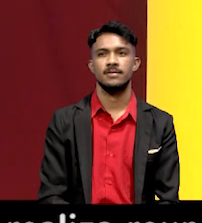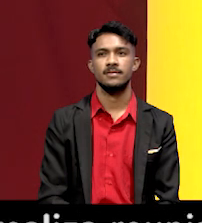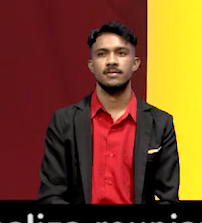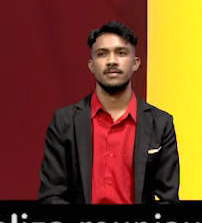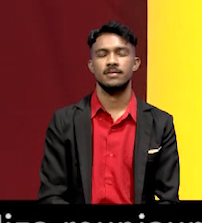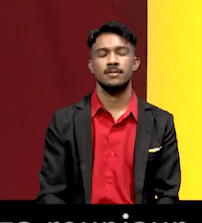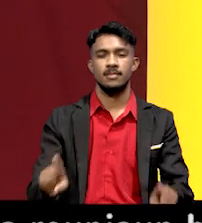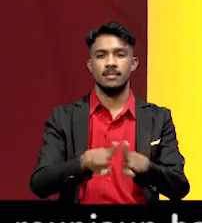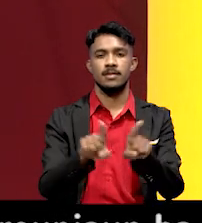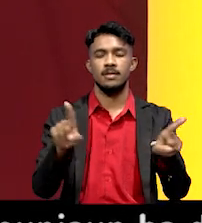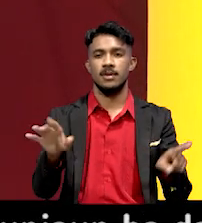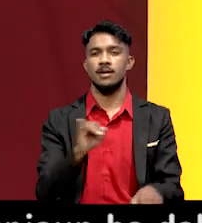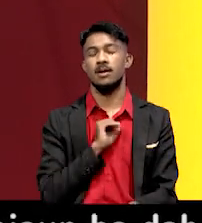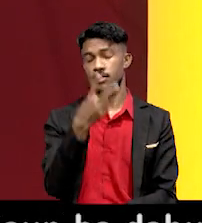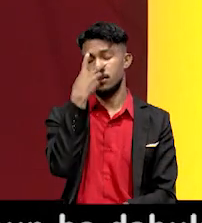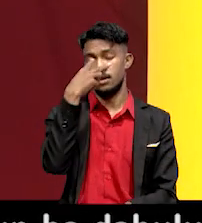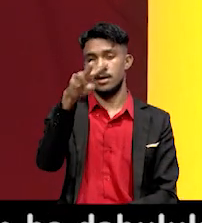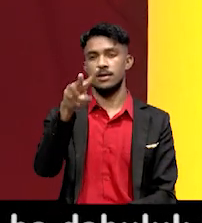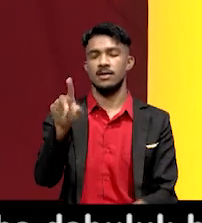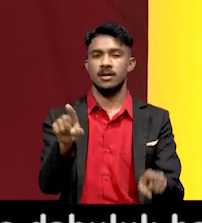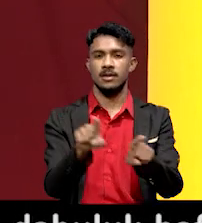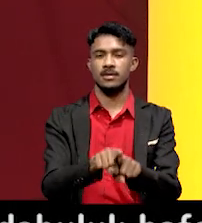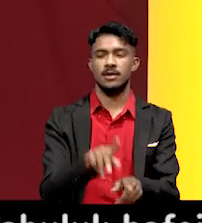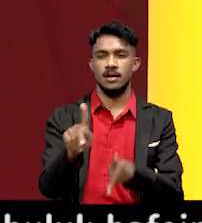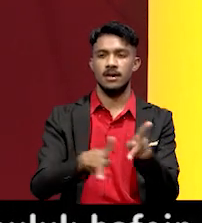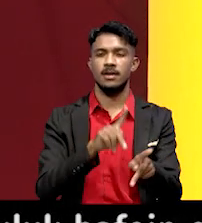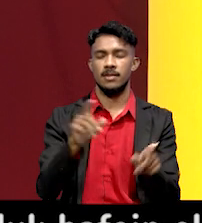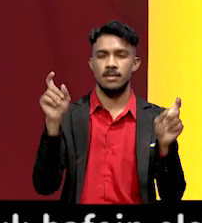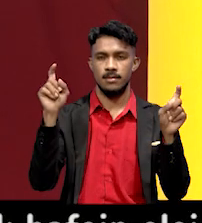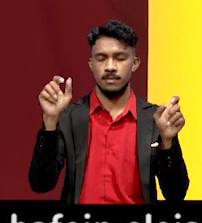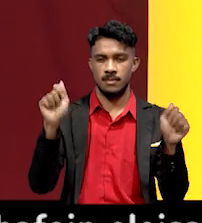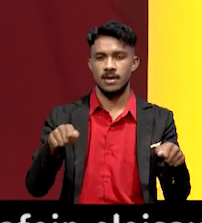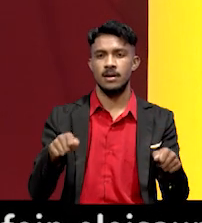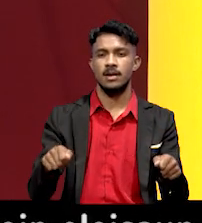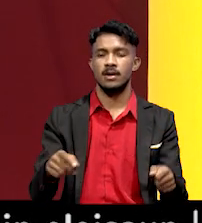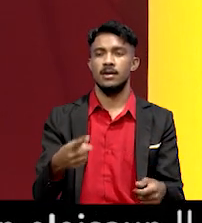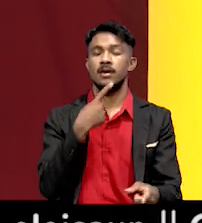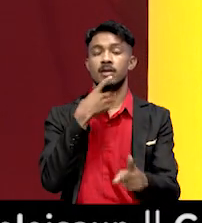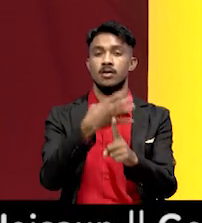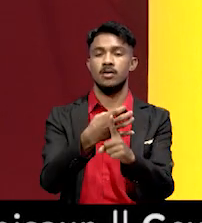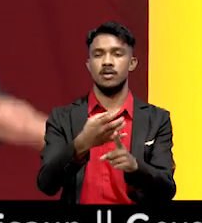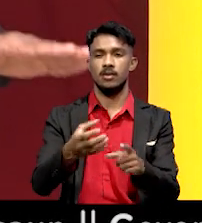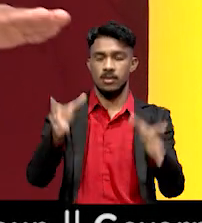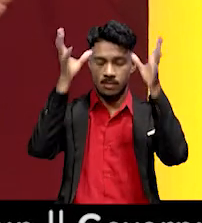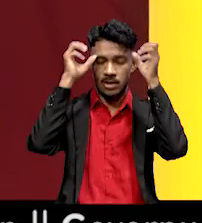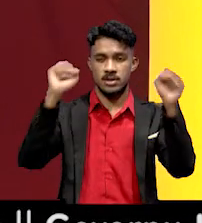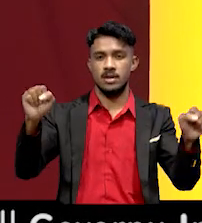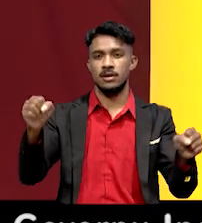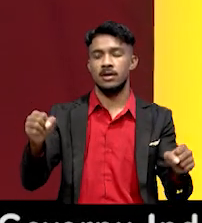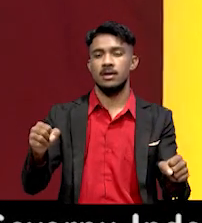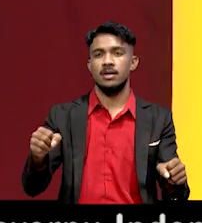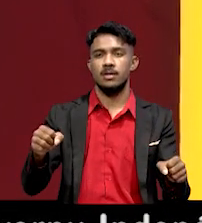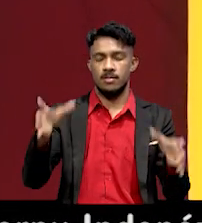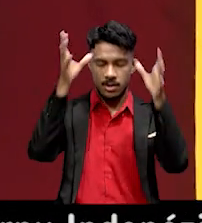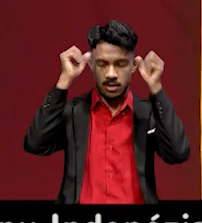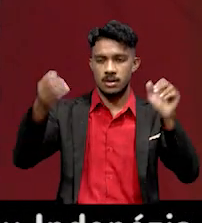Mas bem, hau haremos uma bela crítica, bela tolok presidente, presidente ne calma